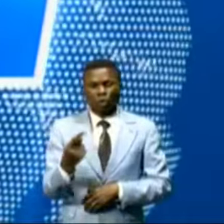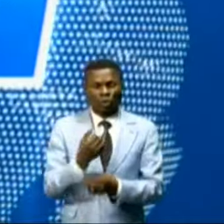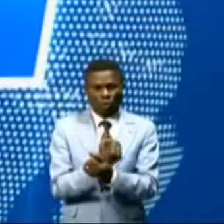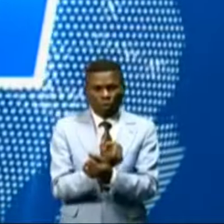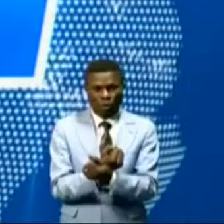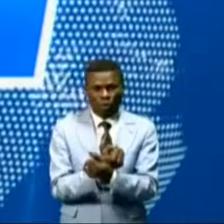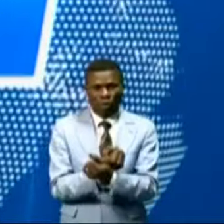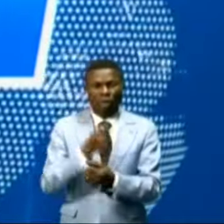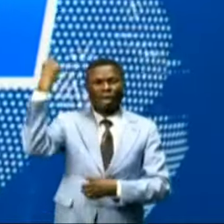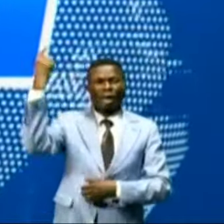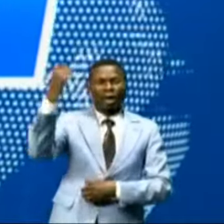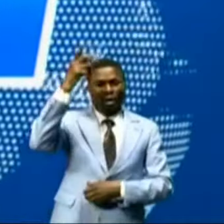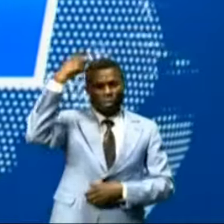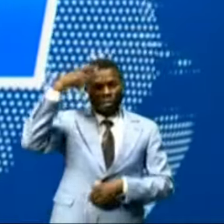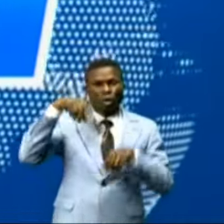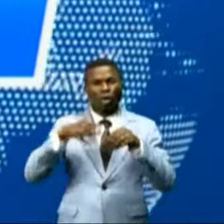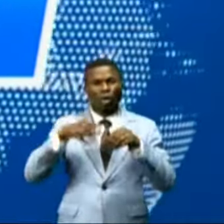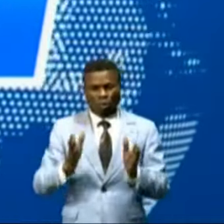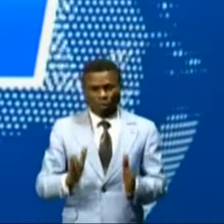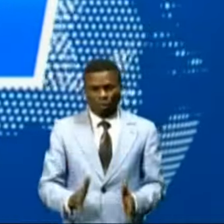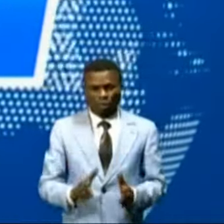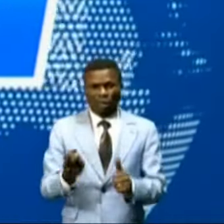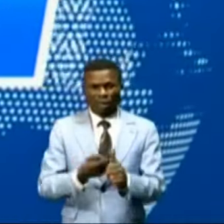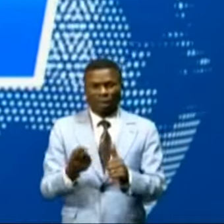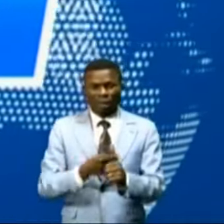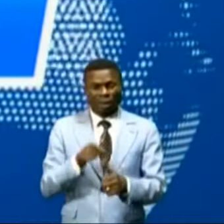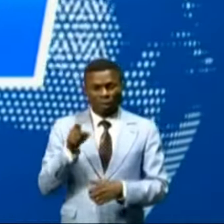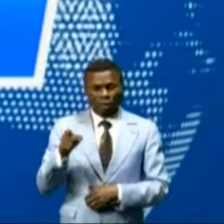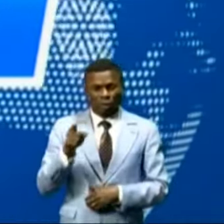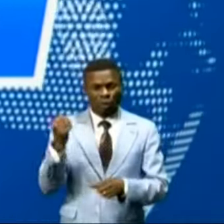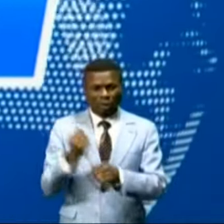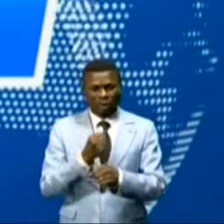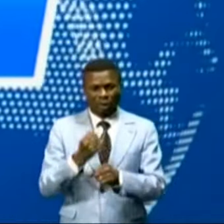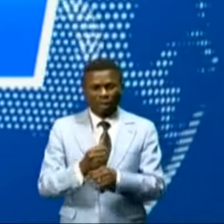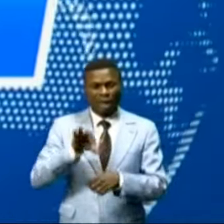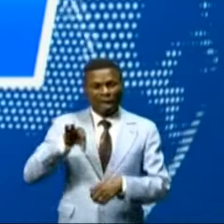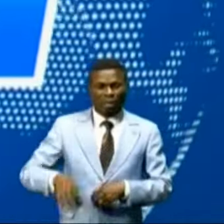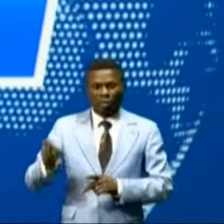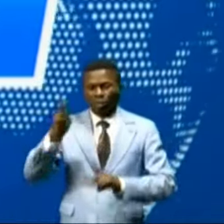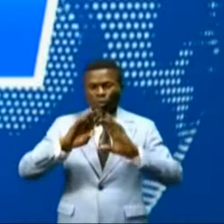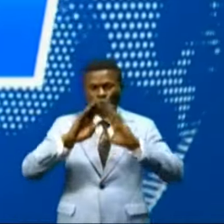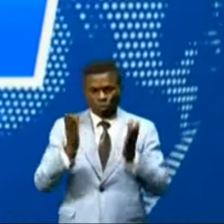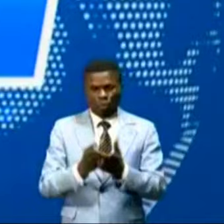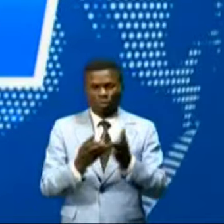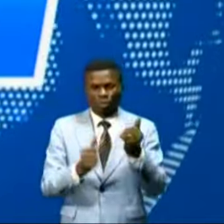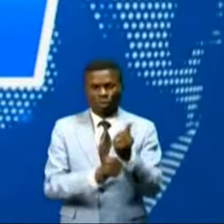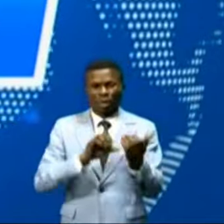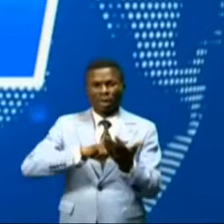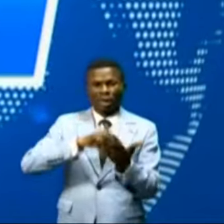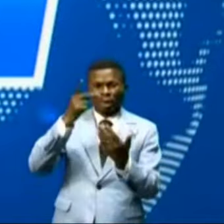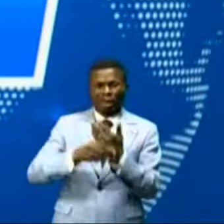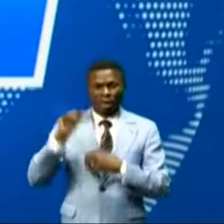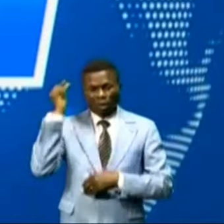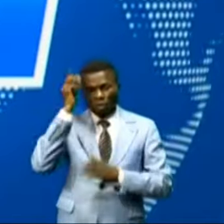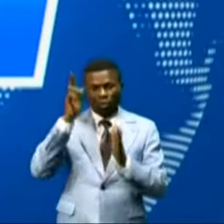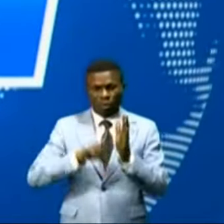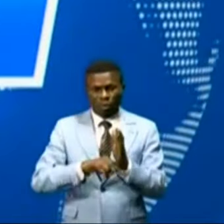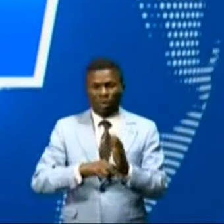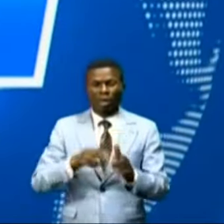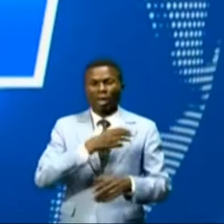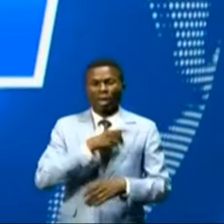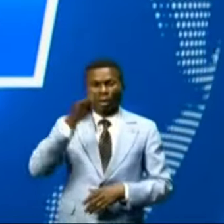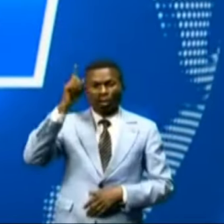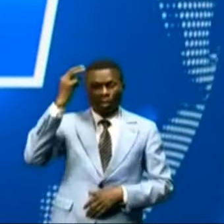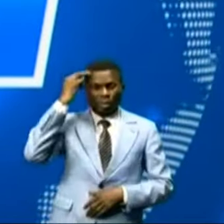le monde politique congolais, surtout lorsque celui-ci œuvre pour le bien-être communautaire dans son programme du gouvernement. Judith